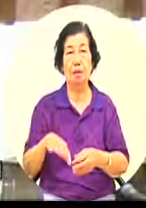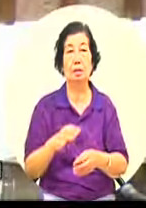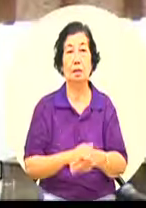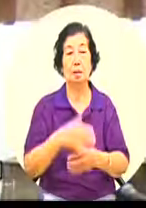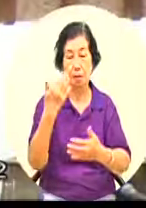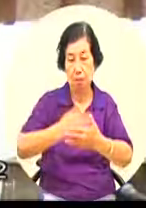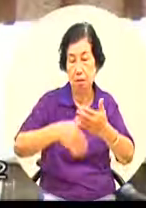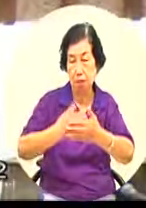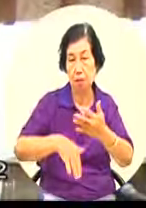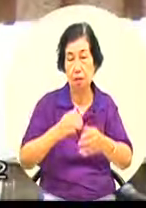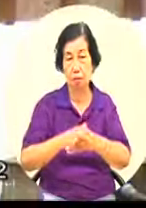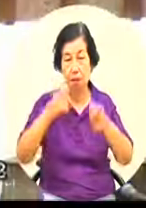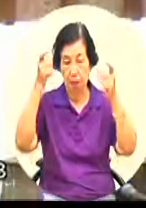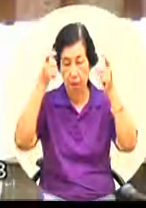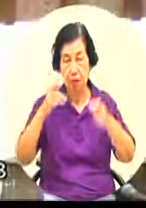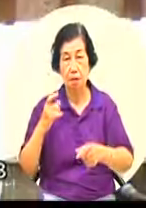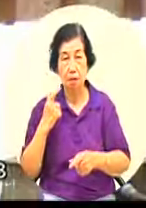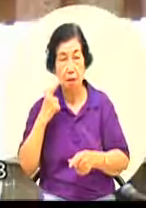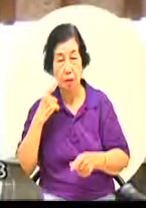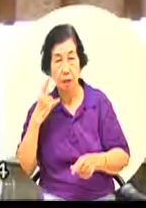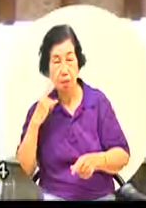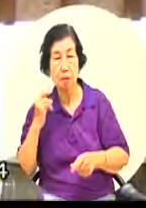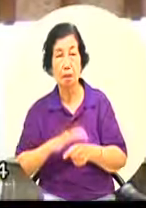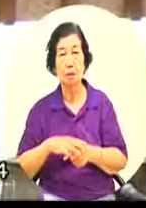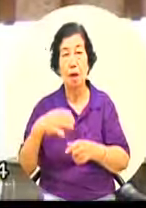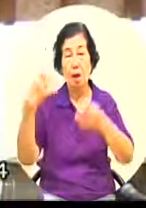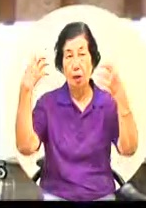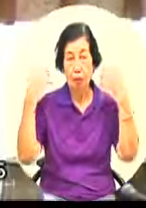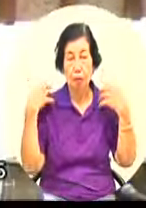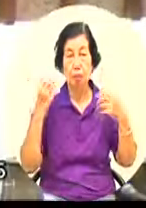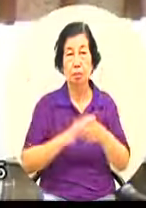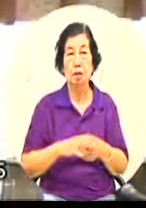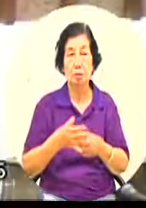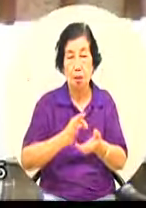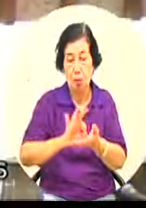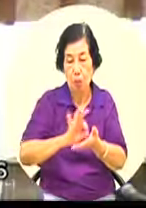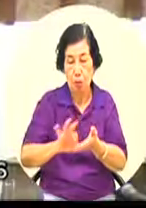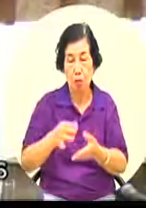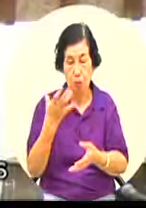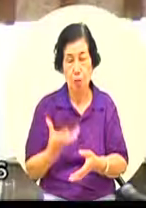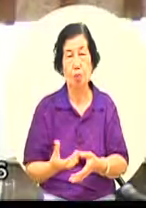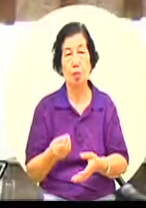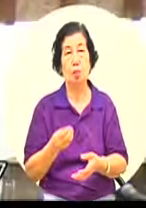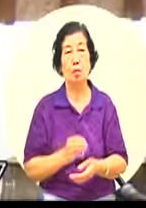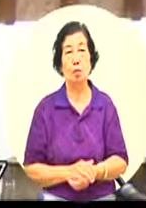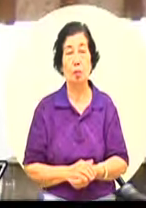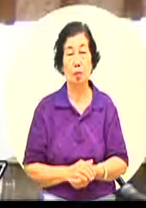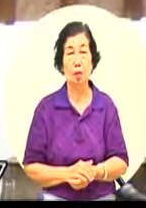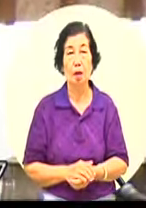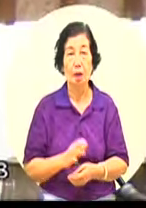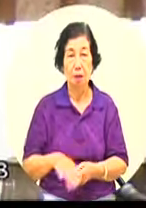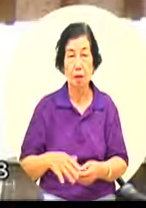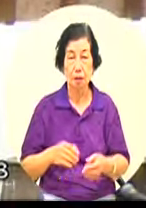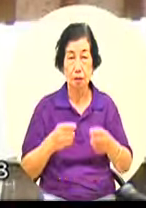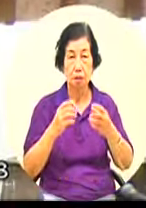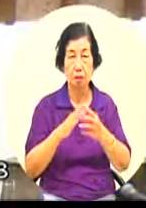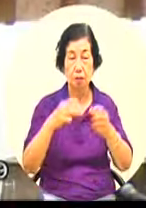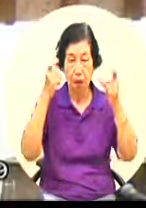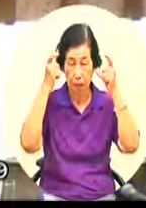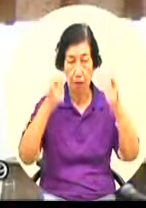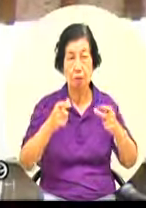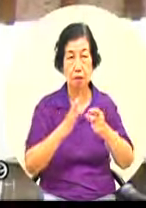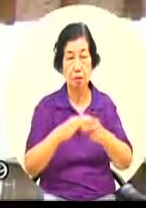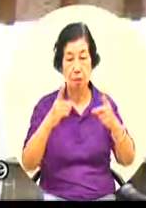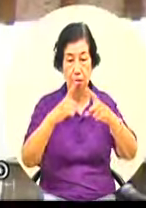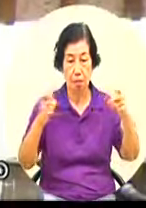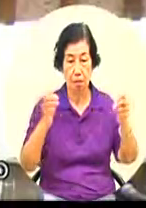家长们的负担。所以种种很多，其实教育是一个城市的发展的一个根本。所以本席在这